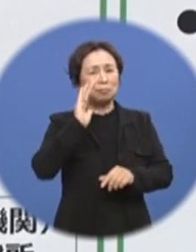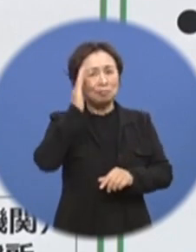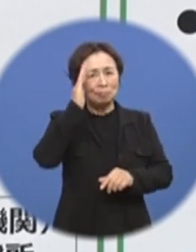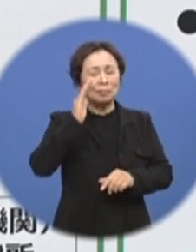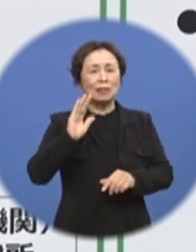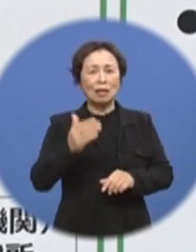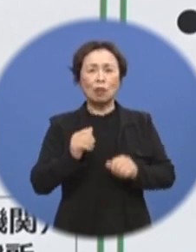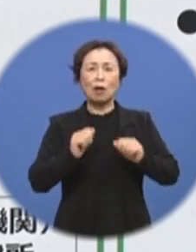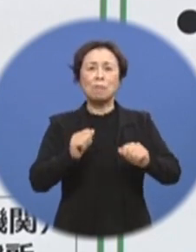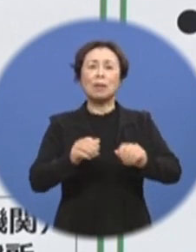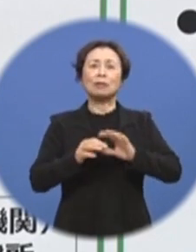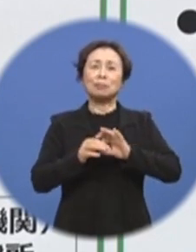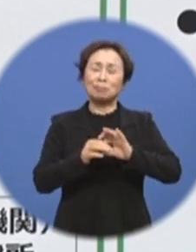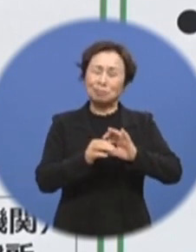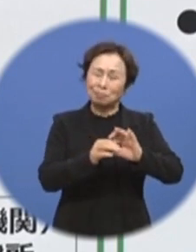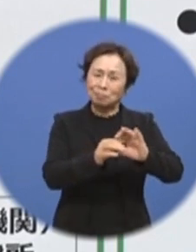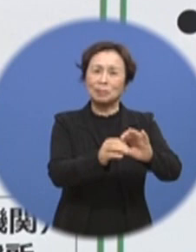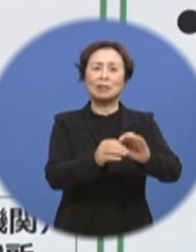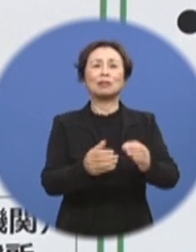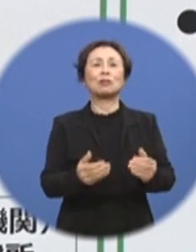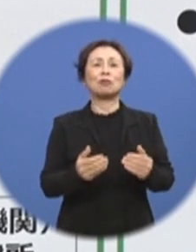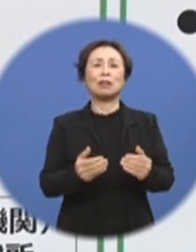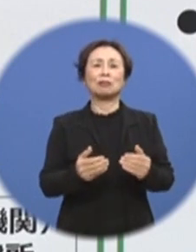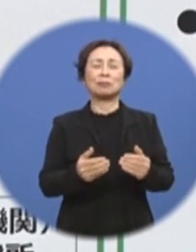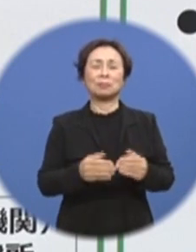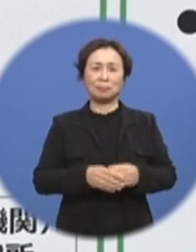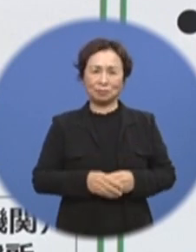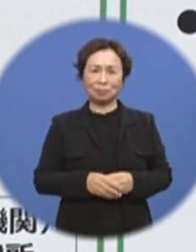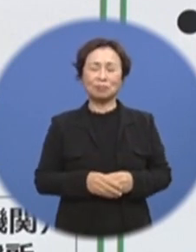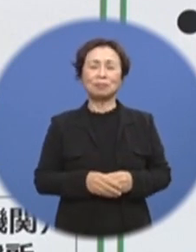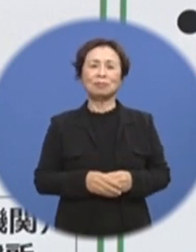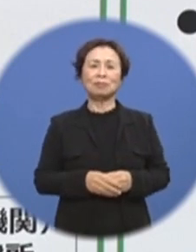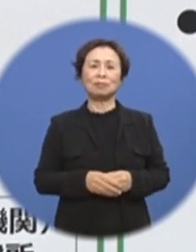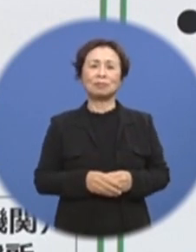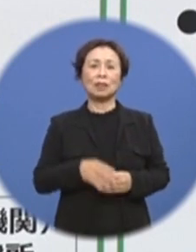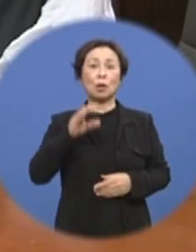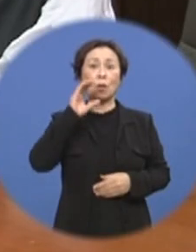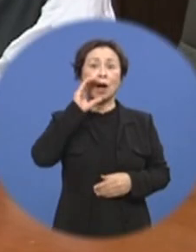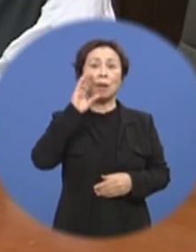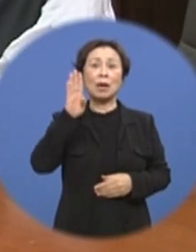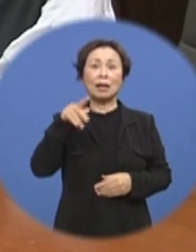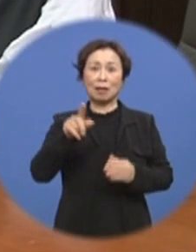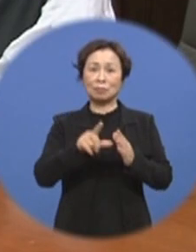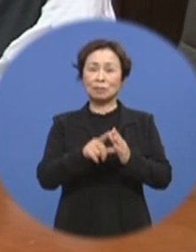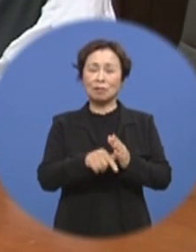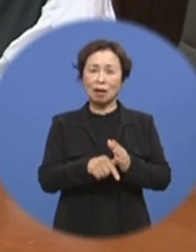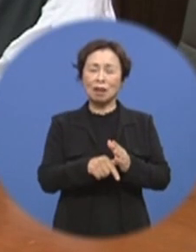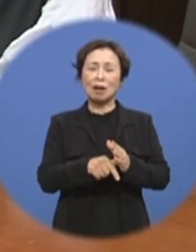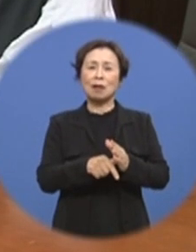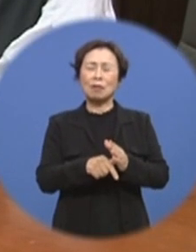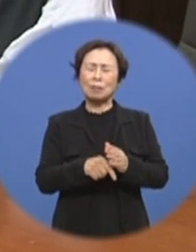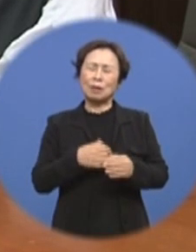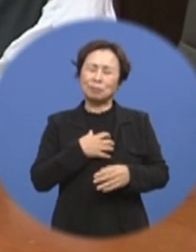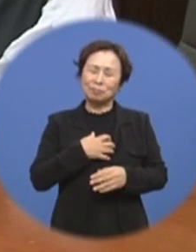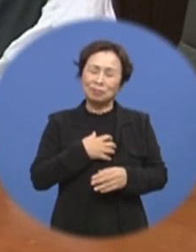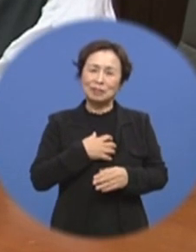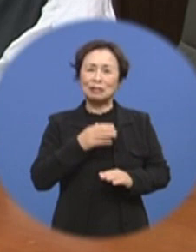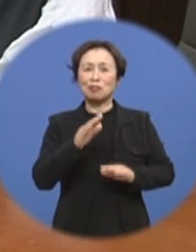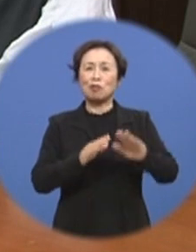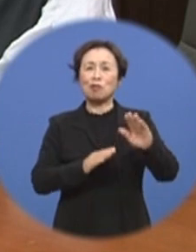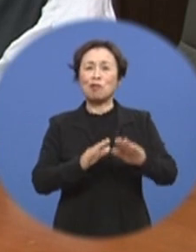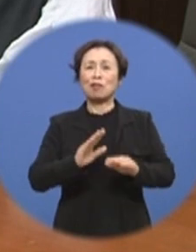続けないといけない頑張らなかったらもっと無限に復帰をがある和歌山県はまあ今ちょっと本当に曲んですけど